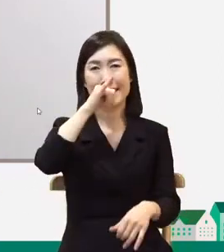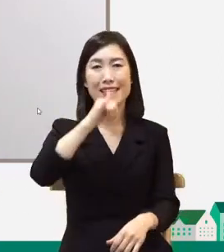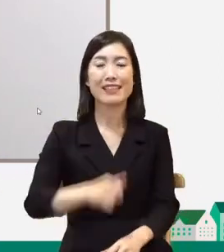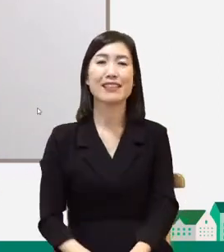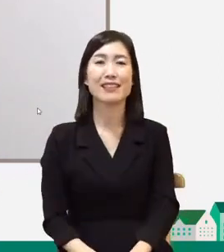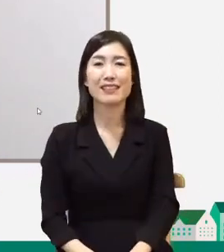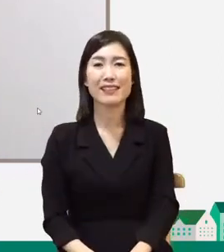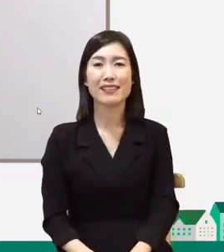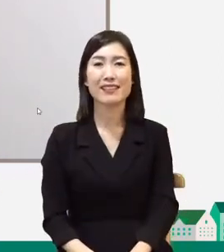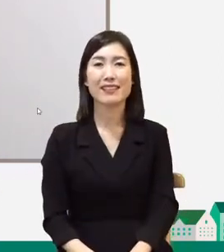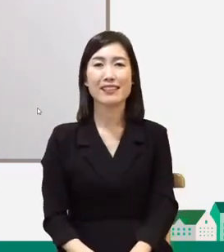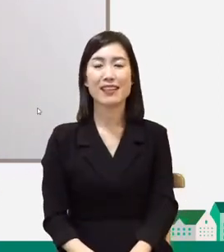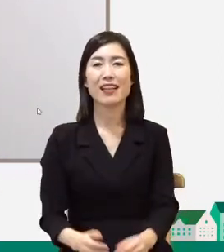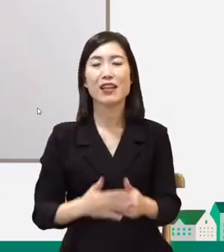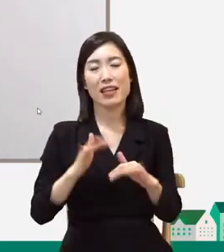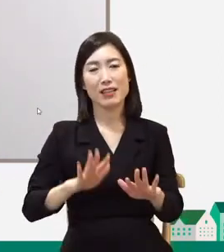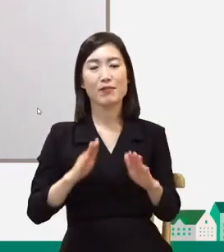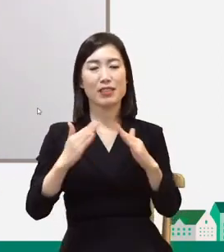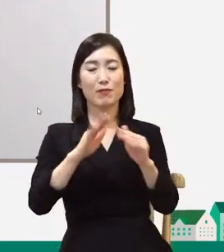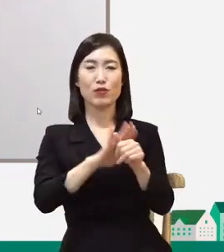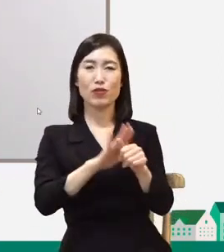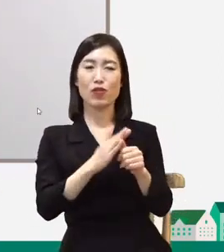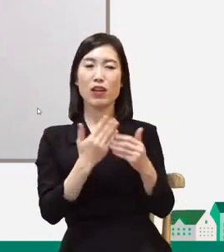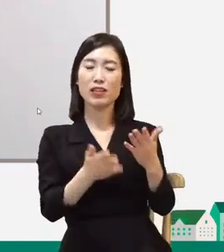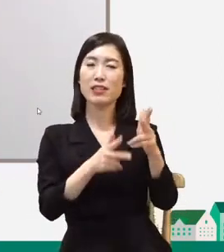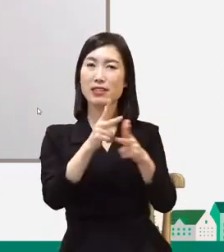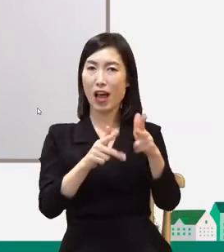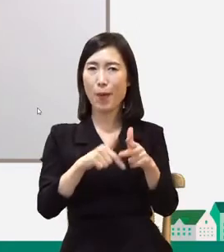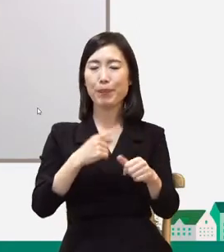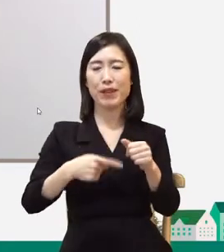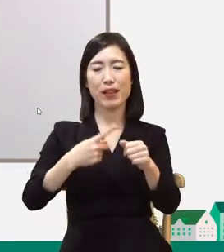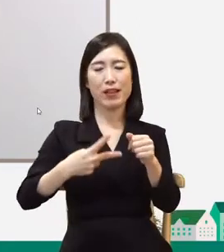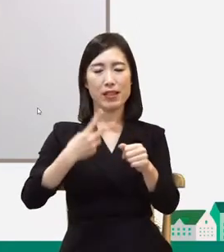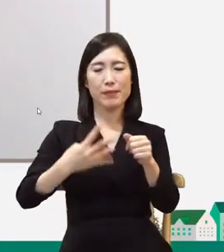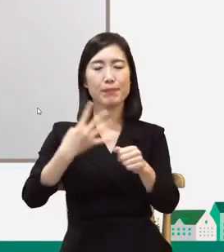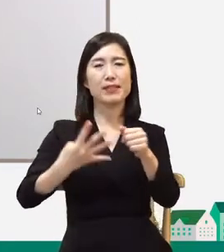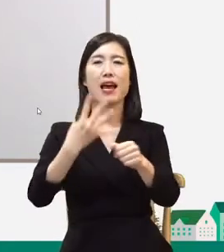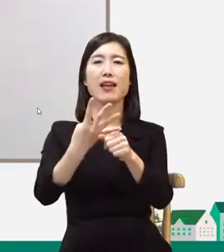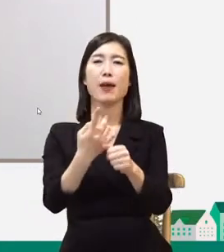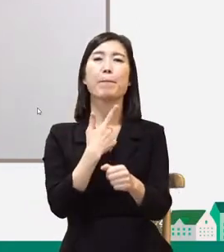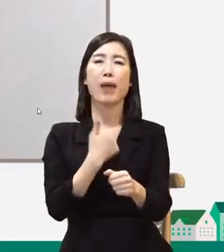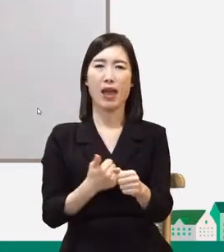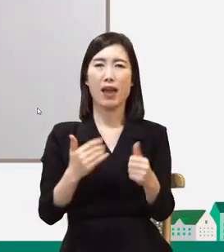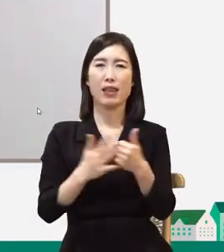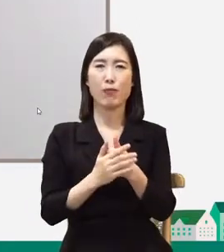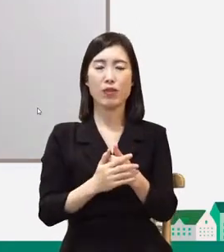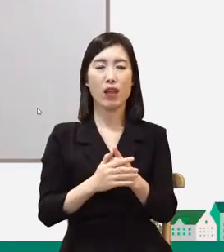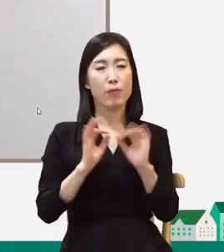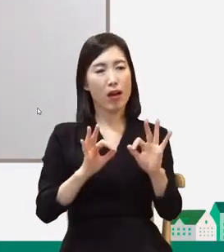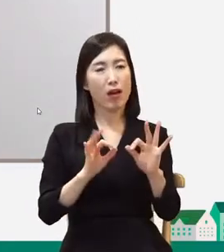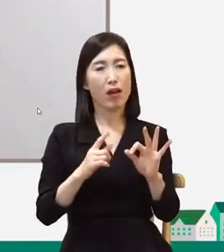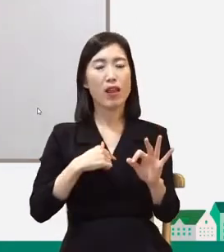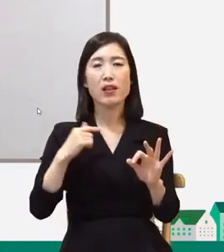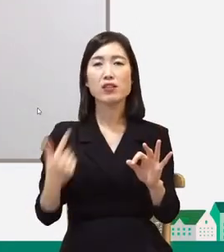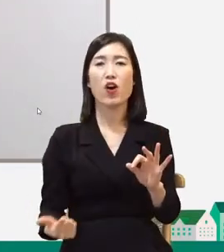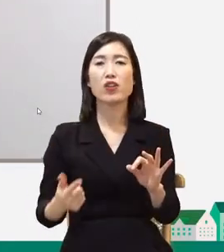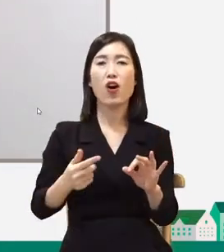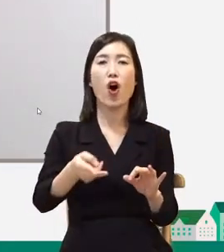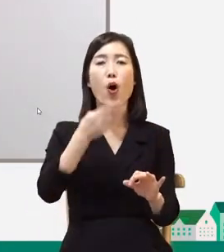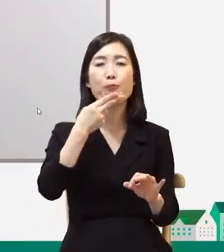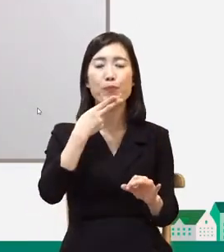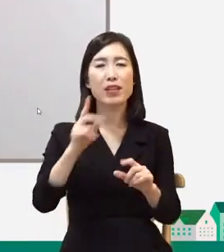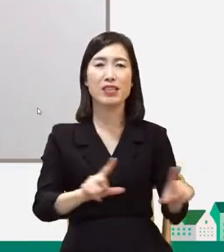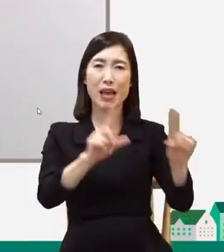이제 지원주택 사업을 4년 정도 하고 나니까 전역이 있는 삶이 없는 것 같아요.